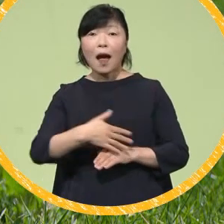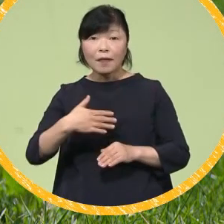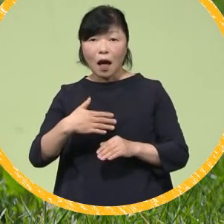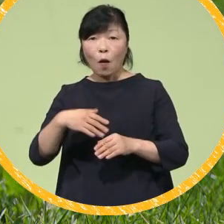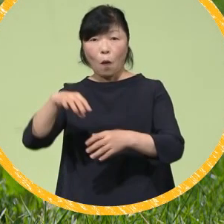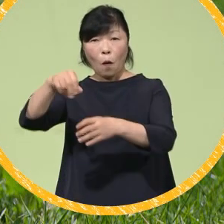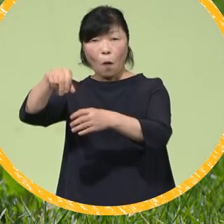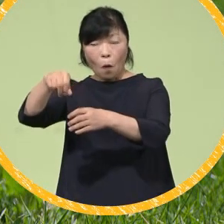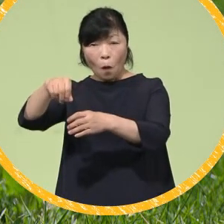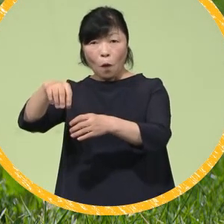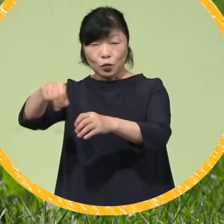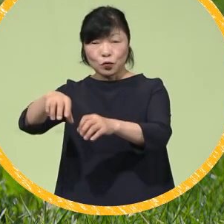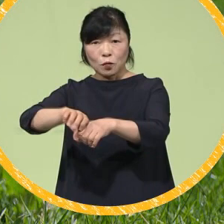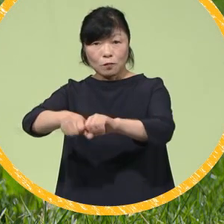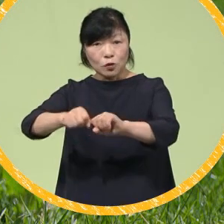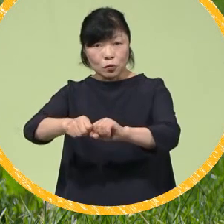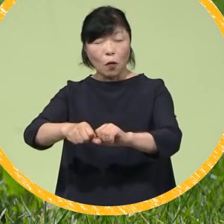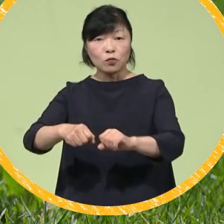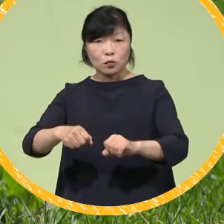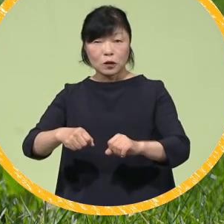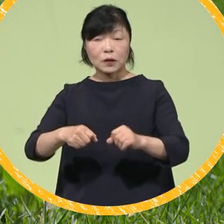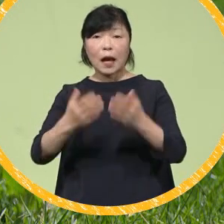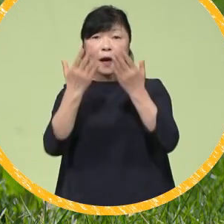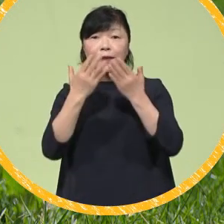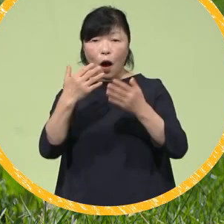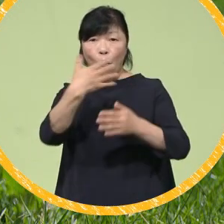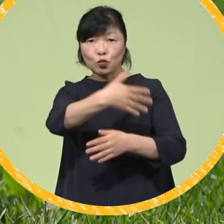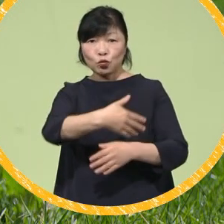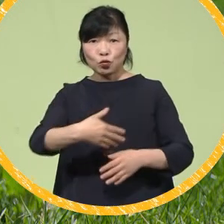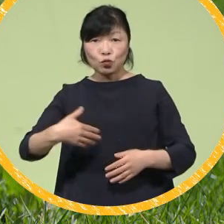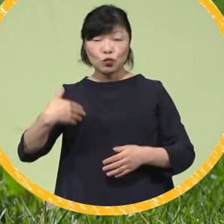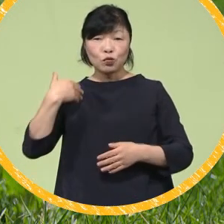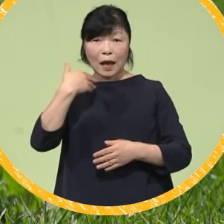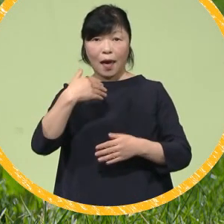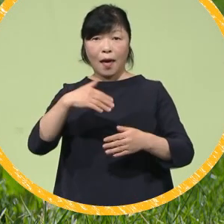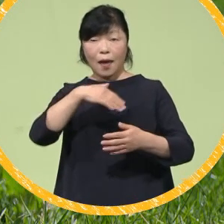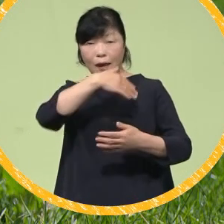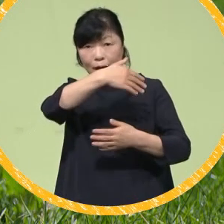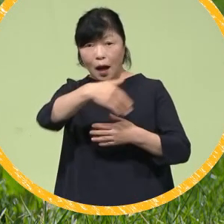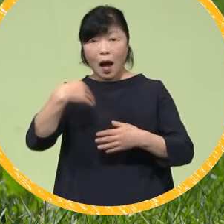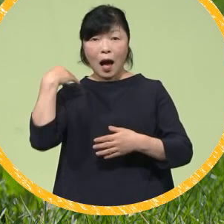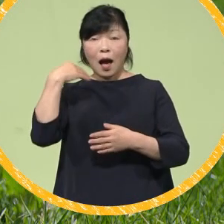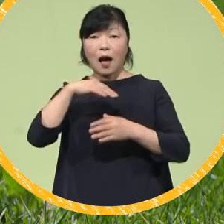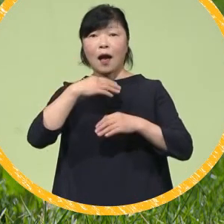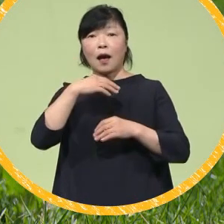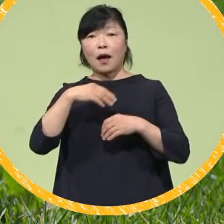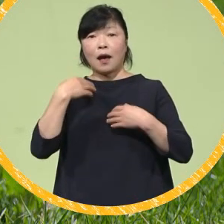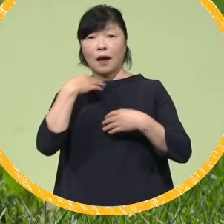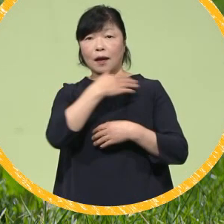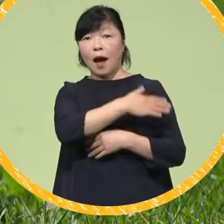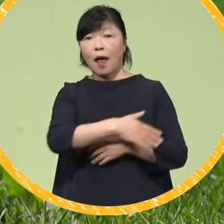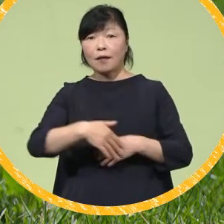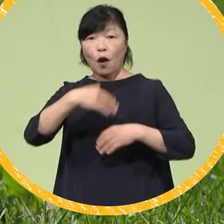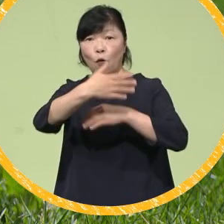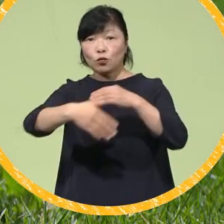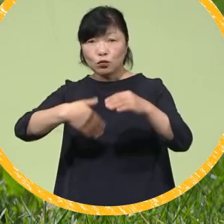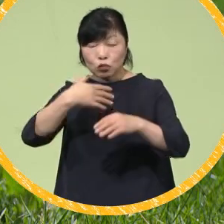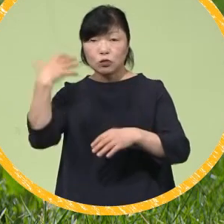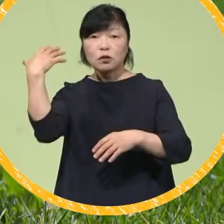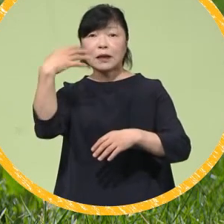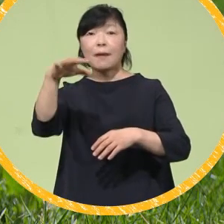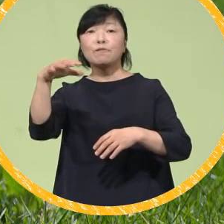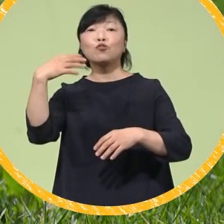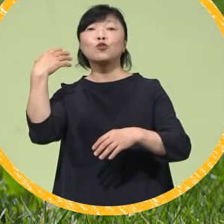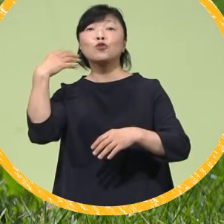濡らしてあげます、はいはい、もしくは、タオルとか濡れたタオルで、はいはいはい、包んであげます、うん、でその後に扇風機等